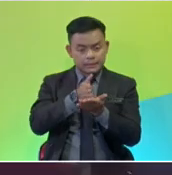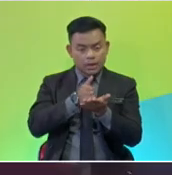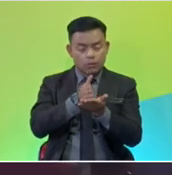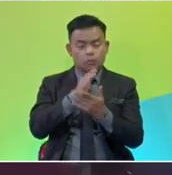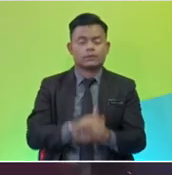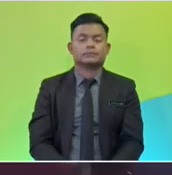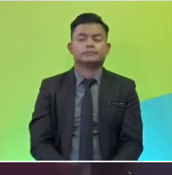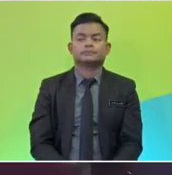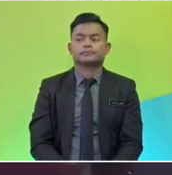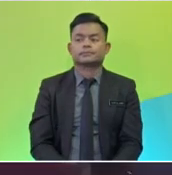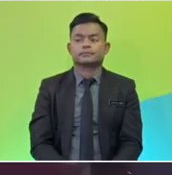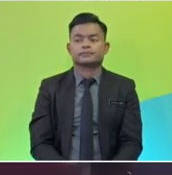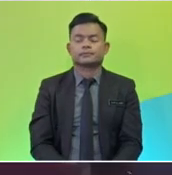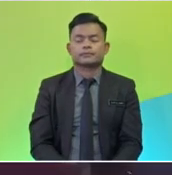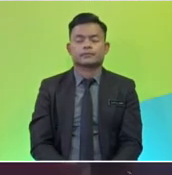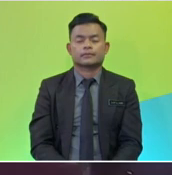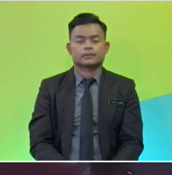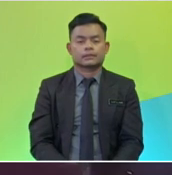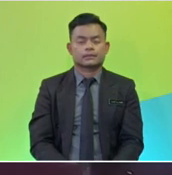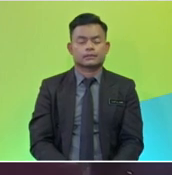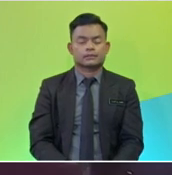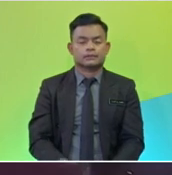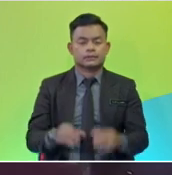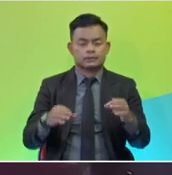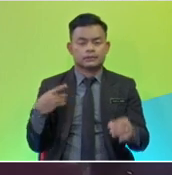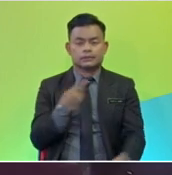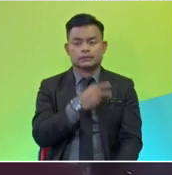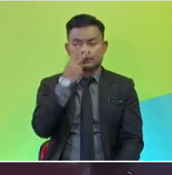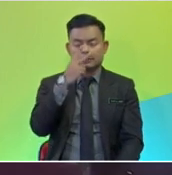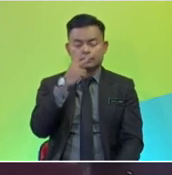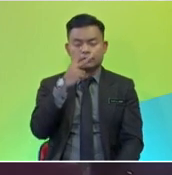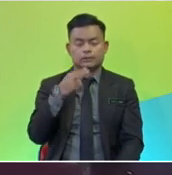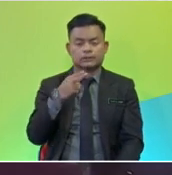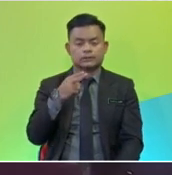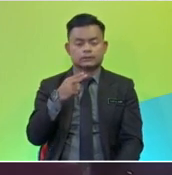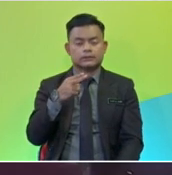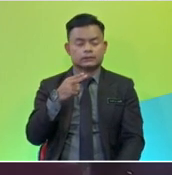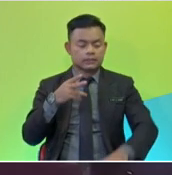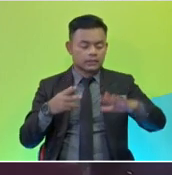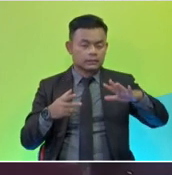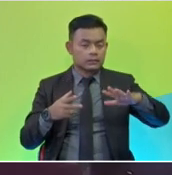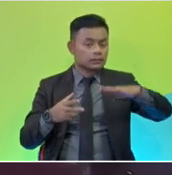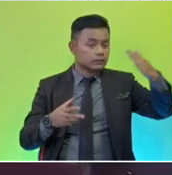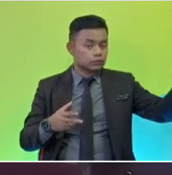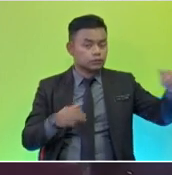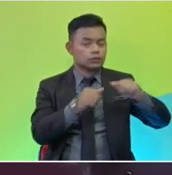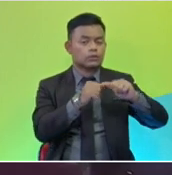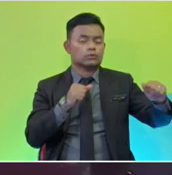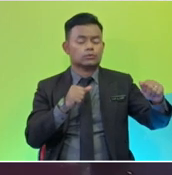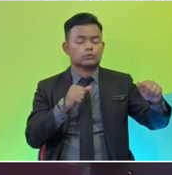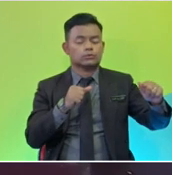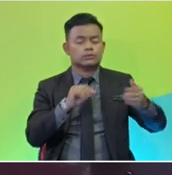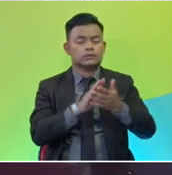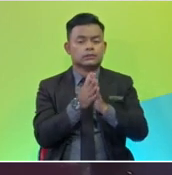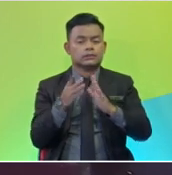abang Boh tengok kita a pegang gunting tangan lagi satu mesti jauh kan okey agar tidak kita tergunting Jari kita yang berada di